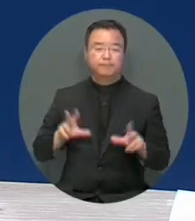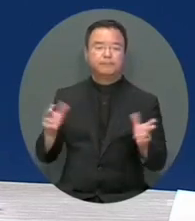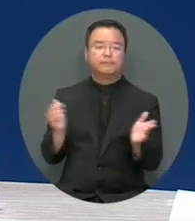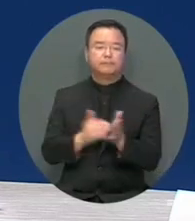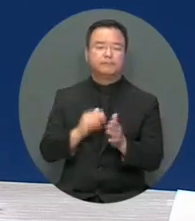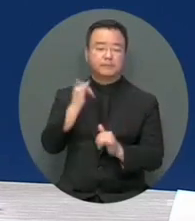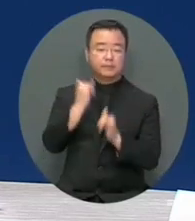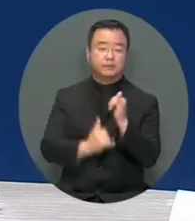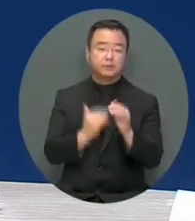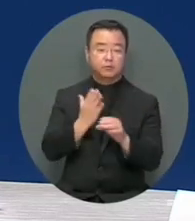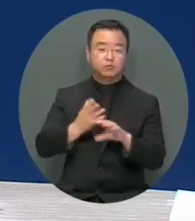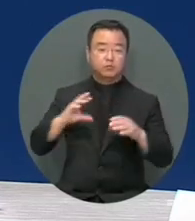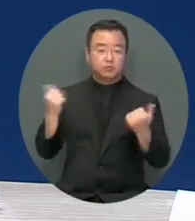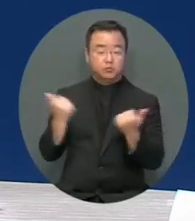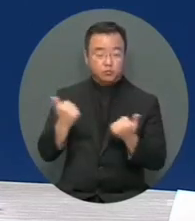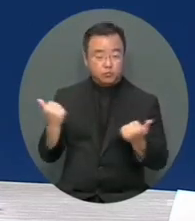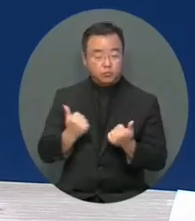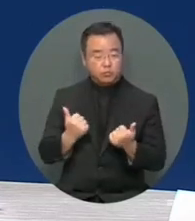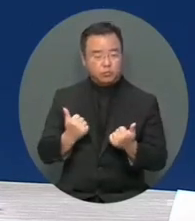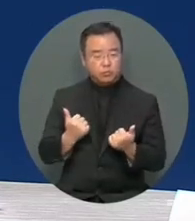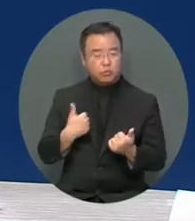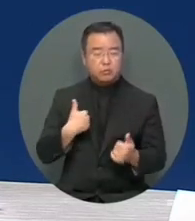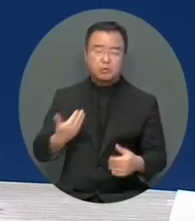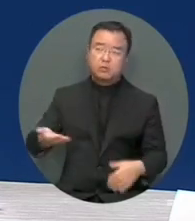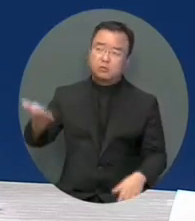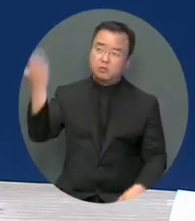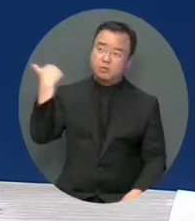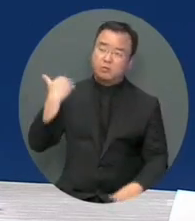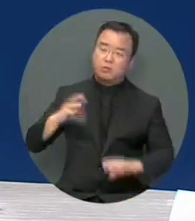국회가 제 전임 한 다섯 분의 국회의장이